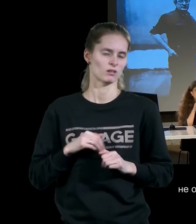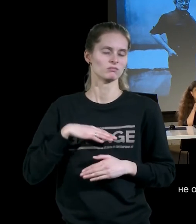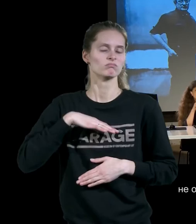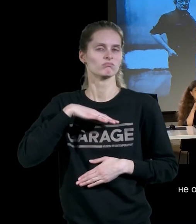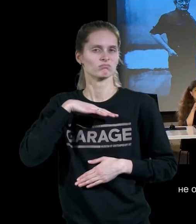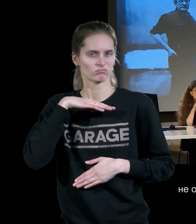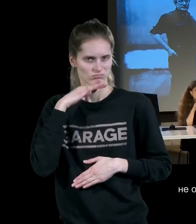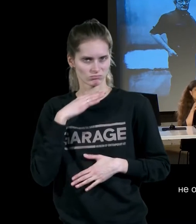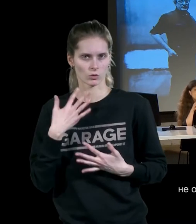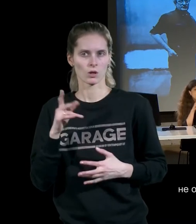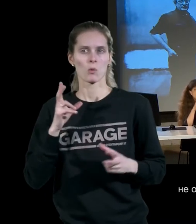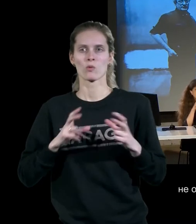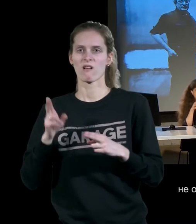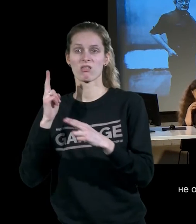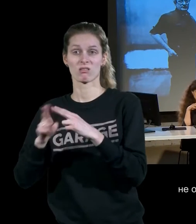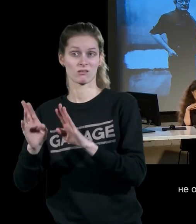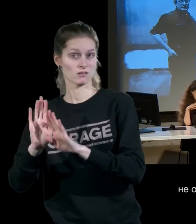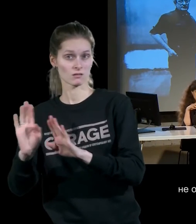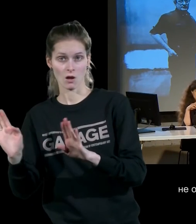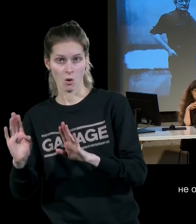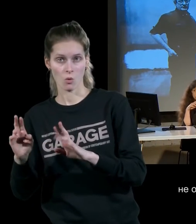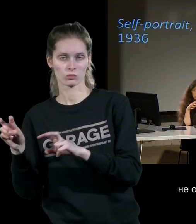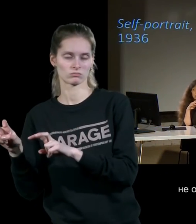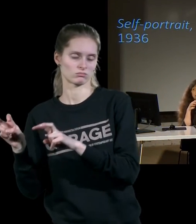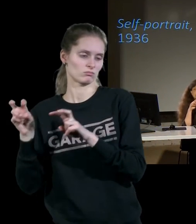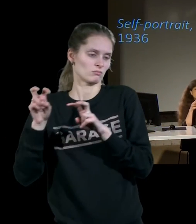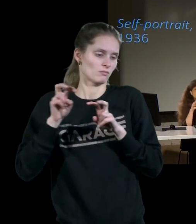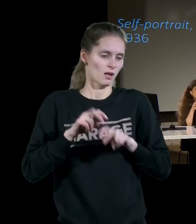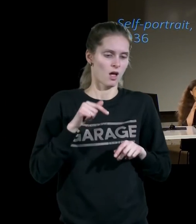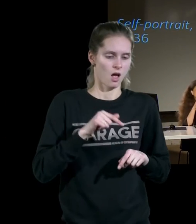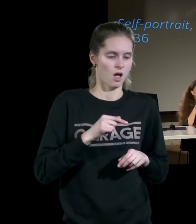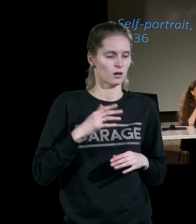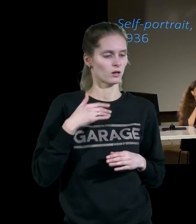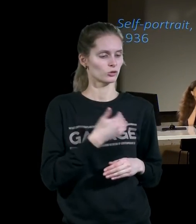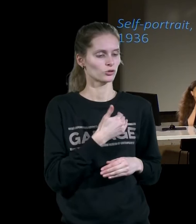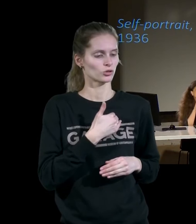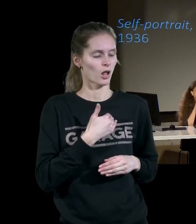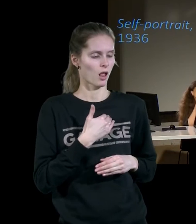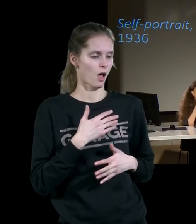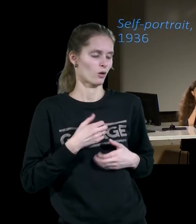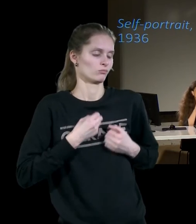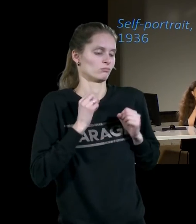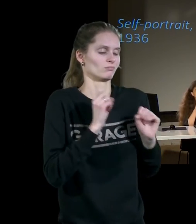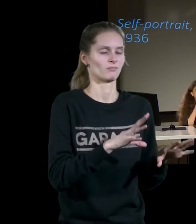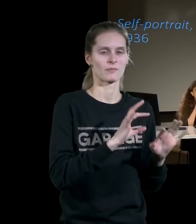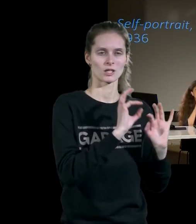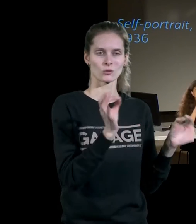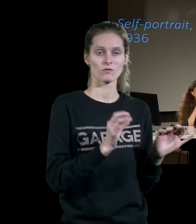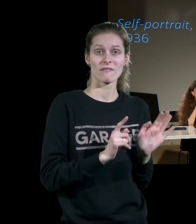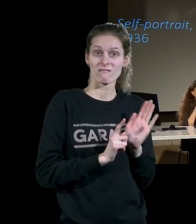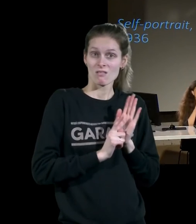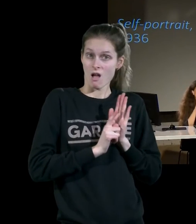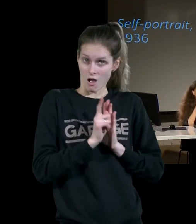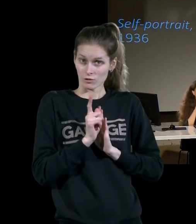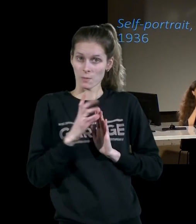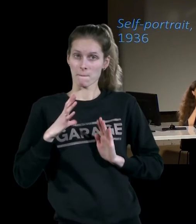там не окончив университет, он решает посвятить себя искусству. И сначала, вроде бы, он собирался заниматься театром.